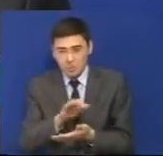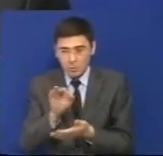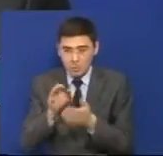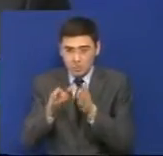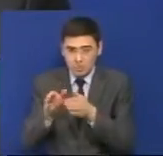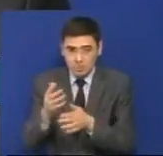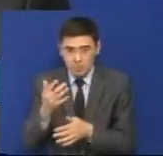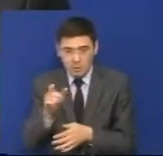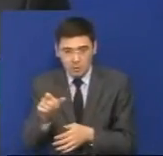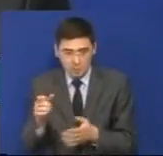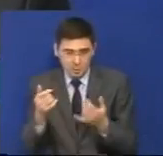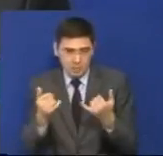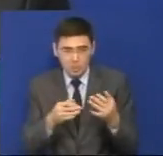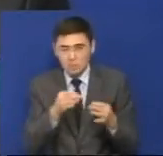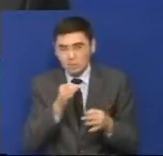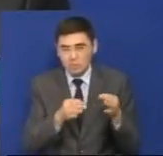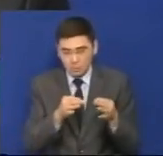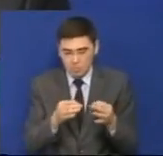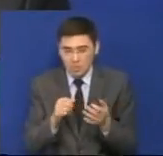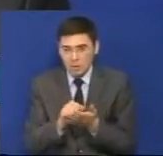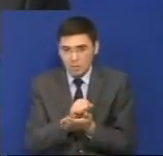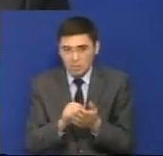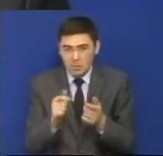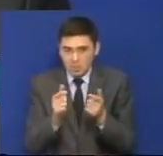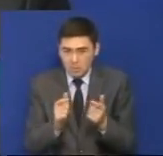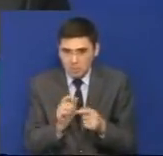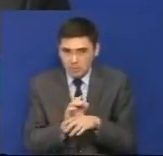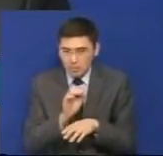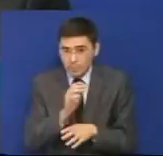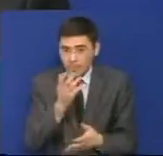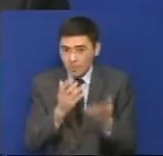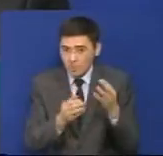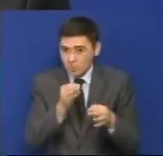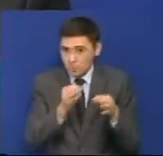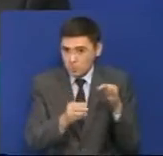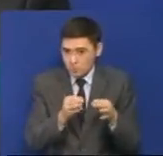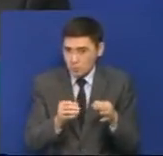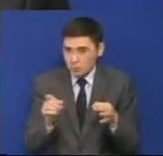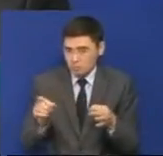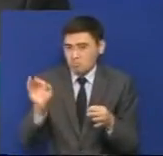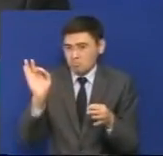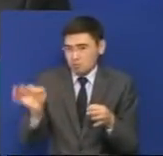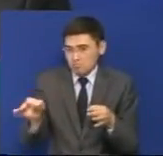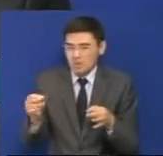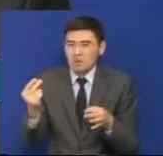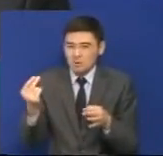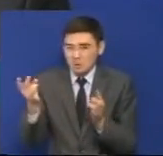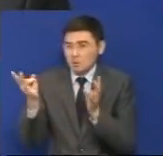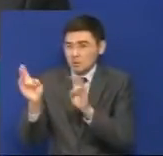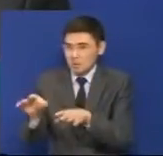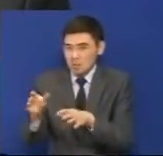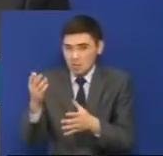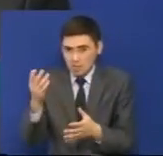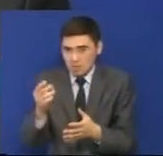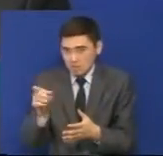талап арыз дайындадық. Ол бойынша олардан сот тәртібімен өндіріліп алынады. Егер сот оларды ақтайтын болса, онда ақша соларда қалады. Егер